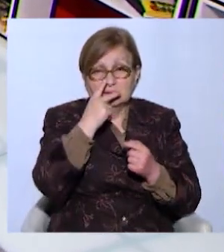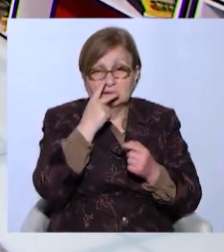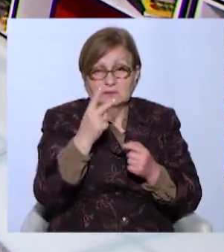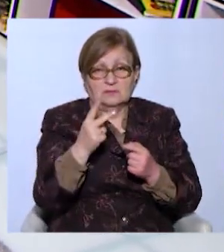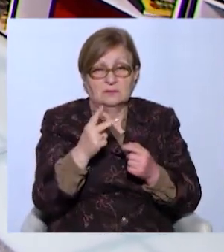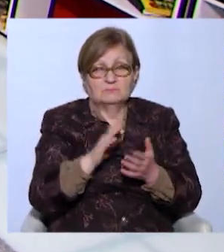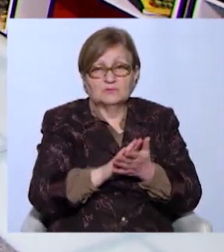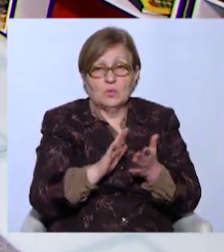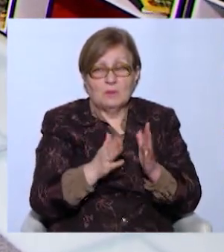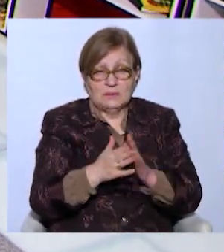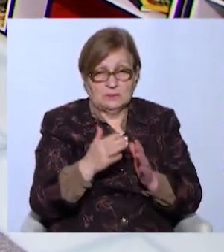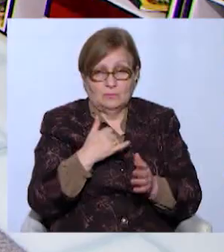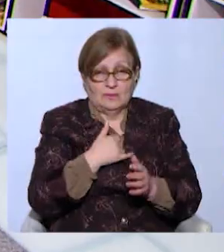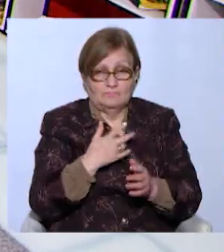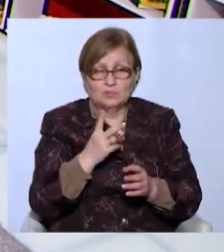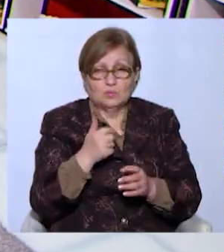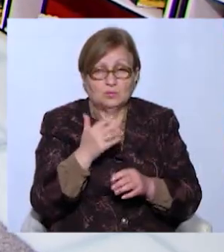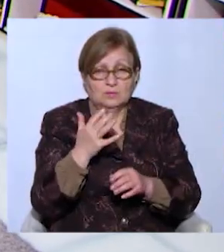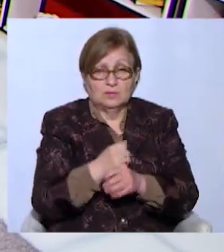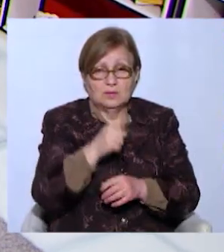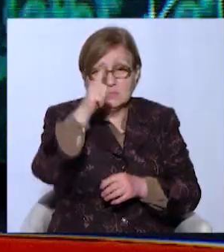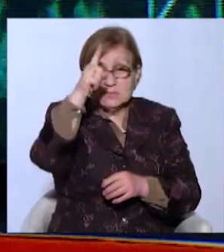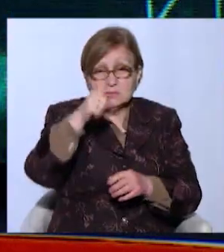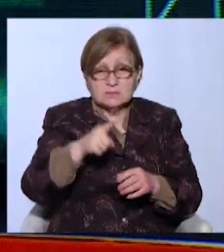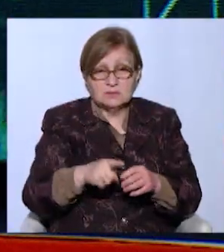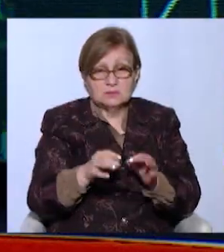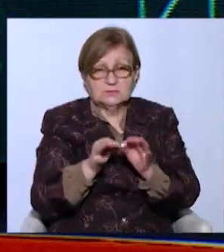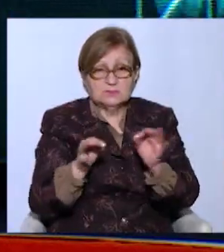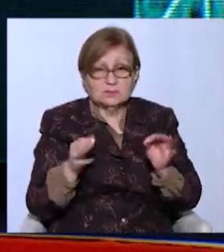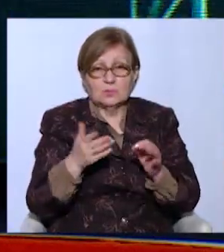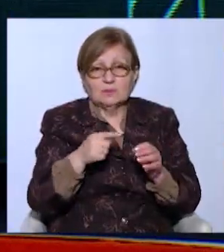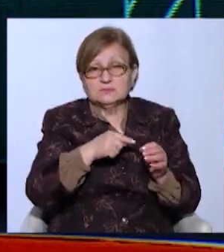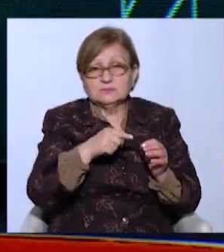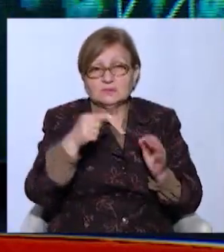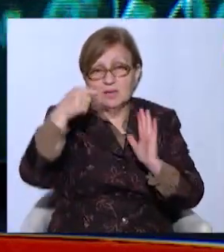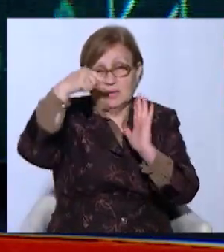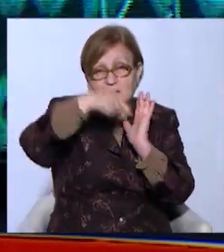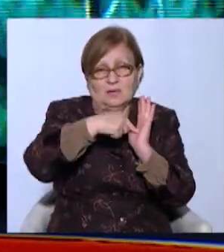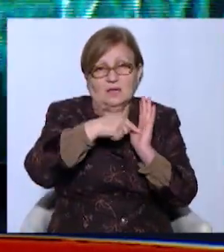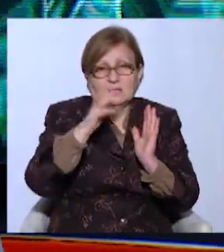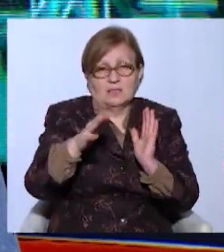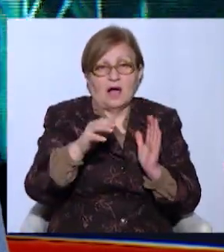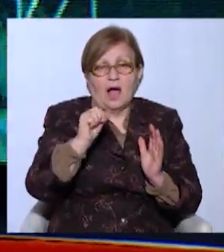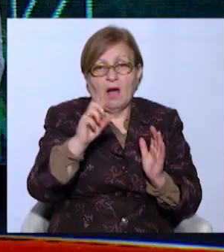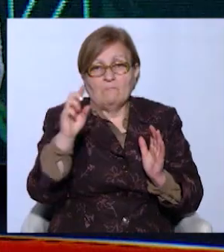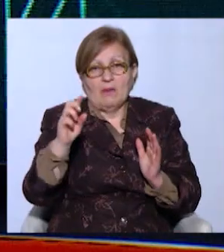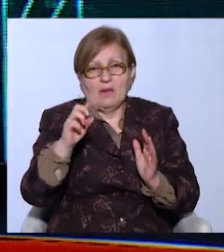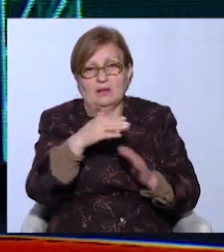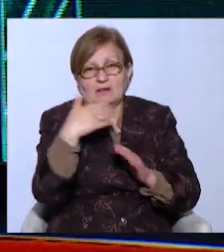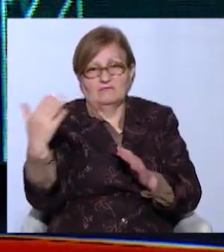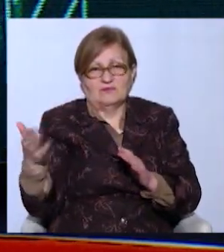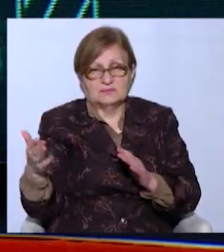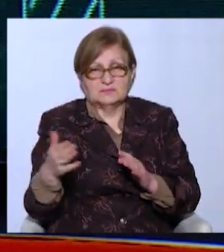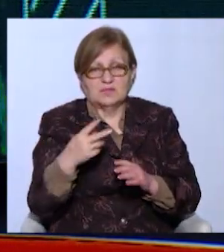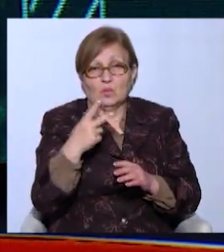აი ესეთი მდგომარეობა. უნდა ვიპოვოთ იმ სიმაღლის სიგრძე, რომელიც დაეცემა AB გვერდზე, რომლის სიგრძეც 21